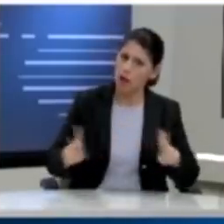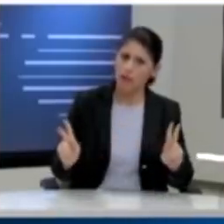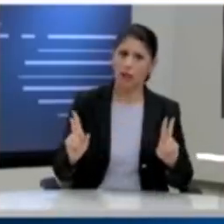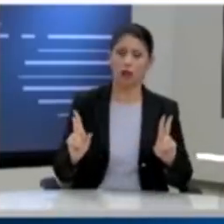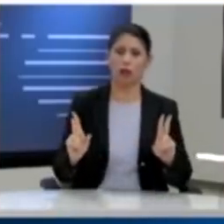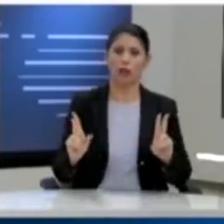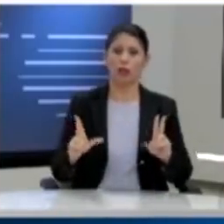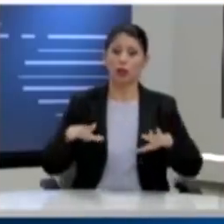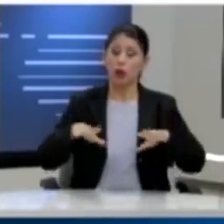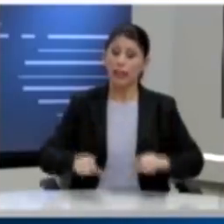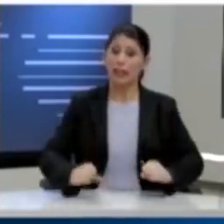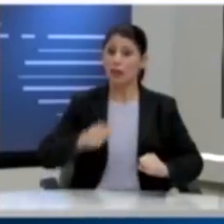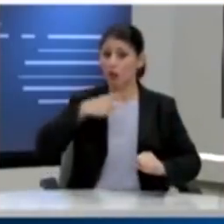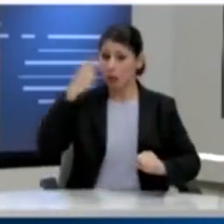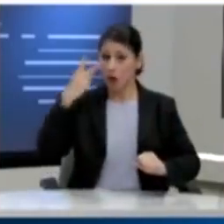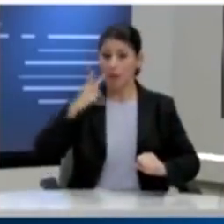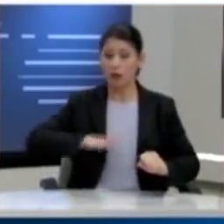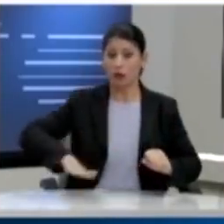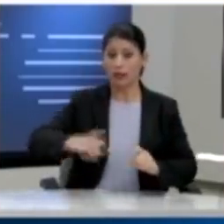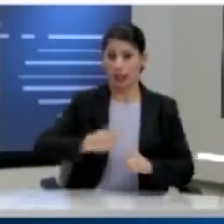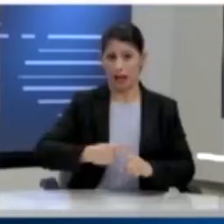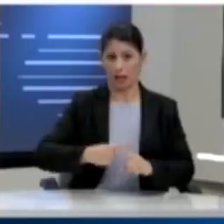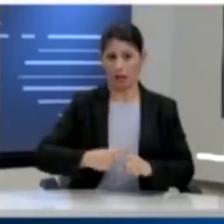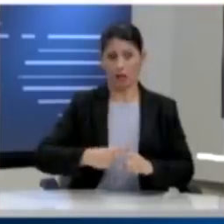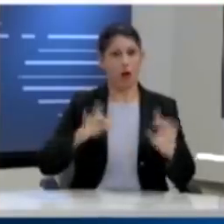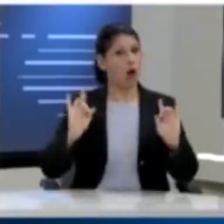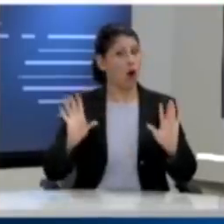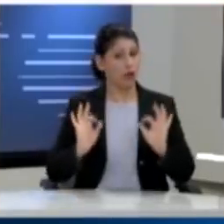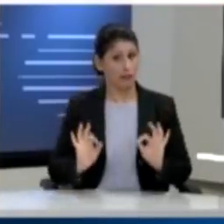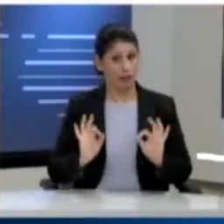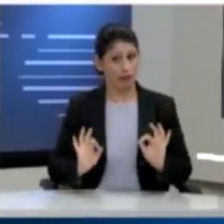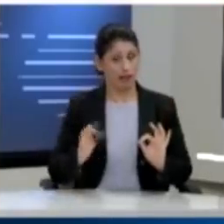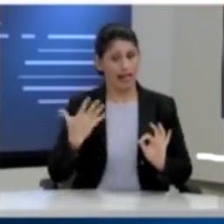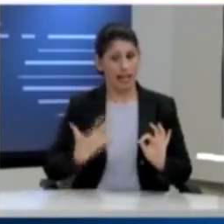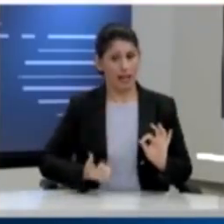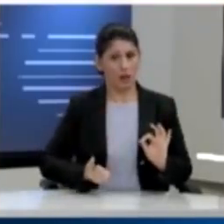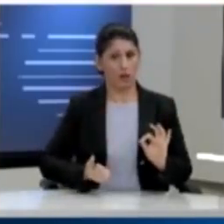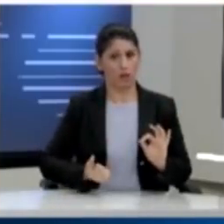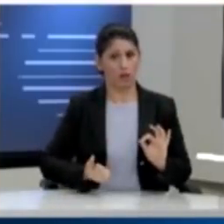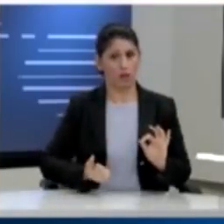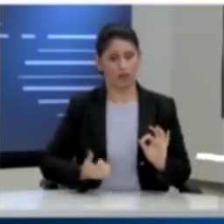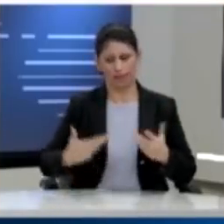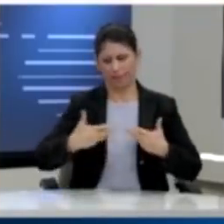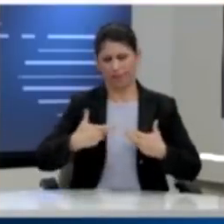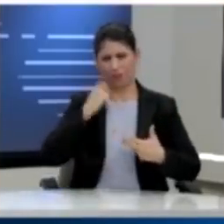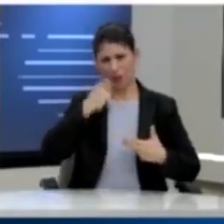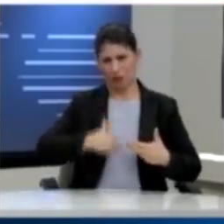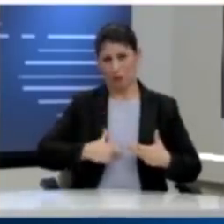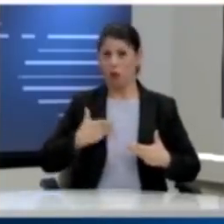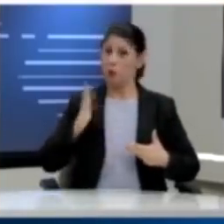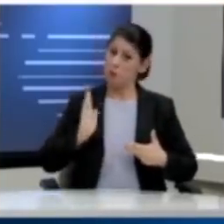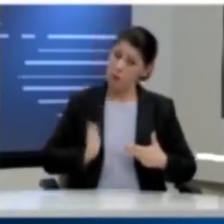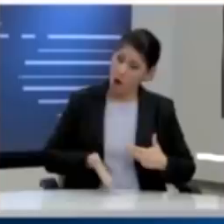ελευθεριών, των κυριαρχικών δικαιωμάτων της χώρας μας. Χωρίς βέβαια να έχουμε αυταπάτες ότι μπορεί